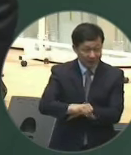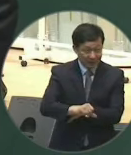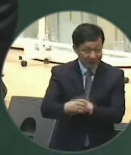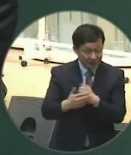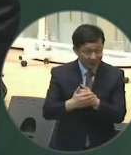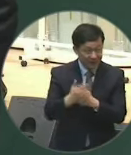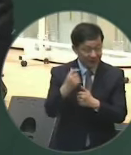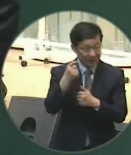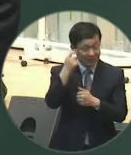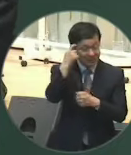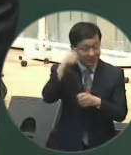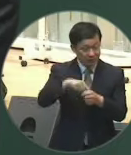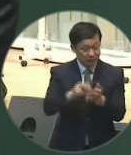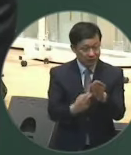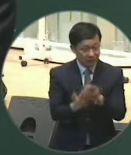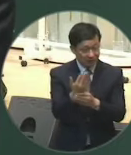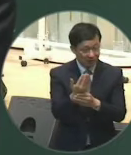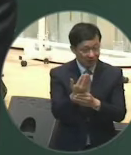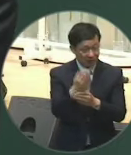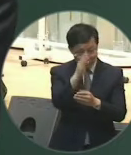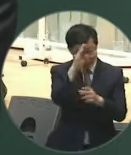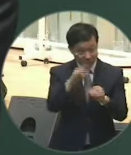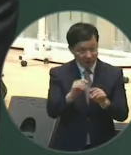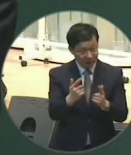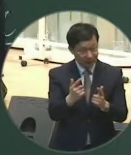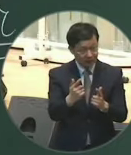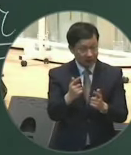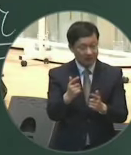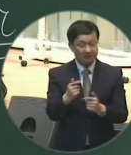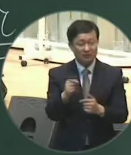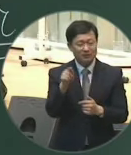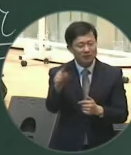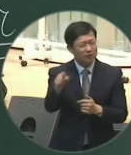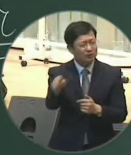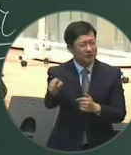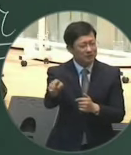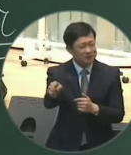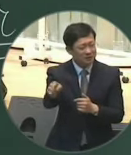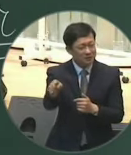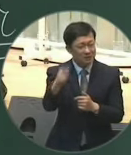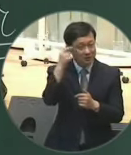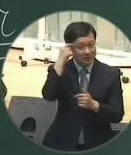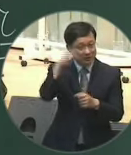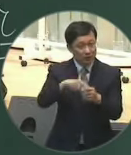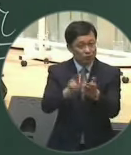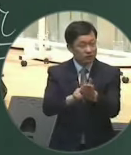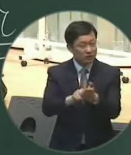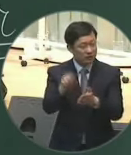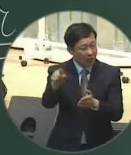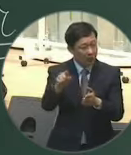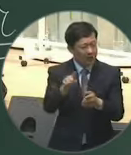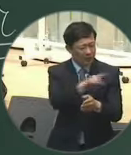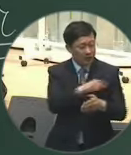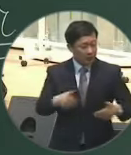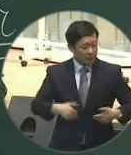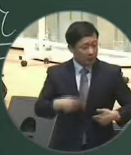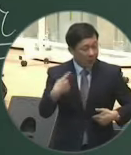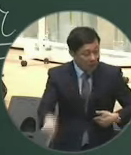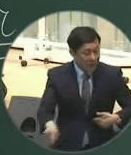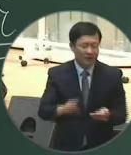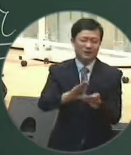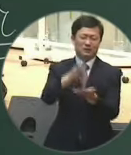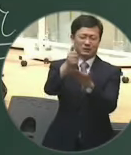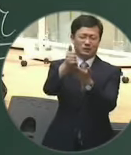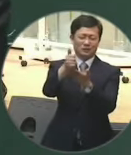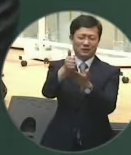they went crazy? 근데 지금 낫질 않아요. And then they're not getting any better? 저에게 뭐가 없었냐? What is the thing that 가장 필요한 그리스도가 없었던